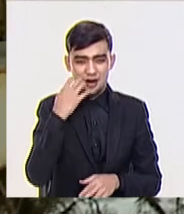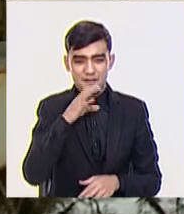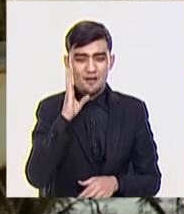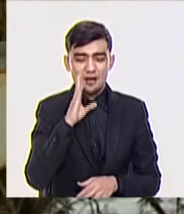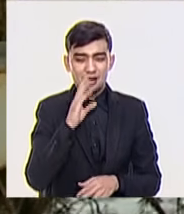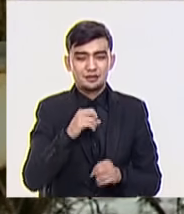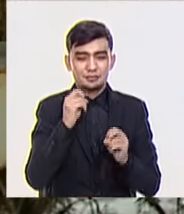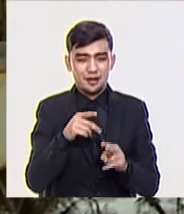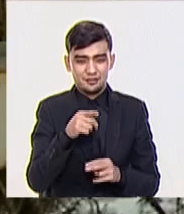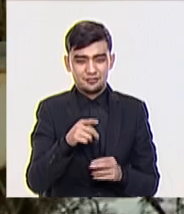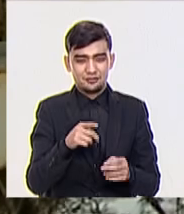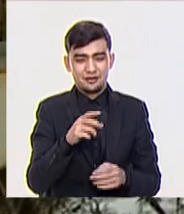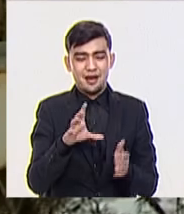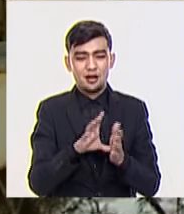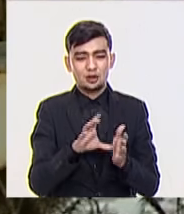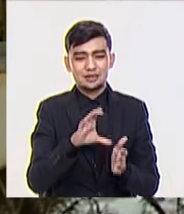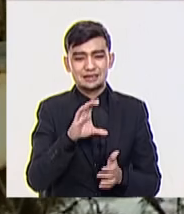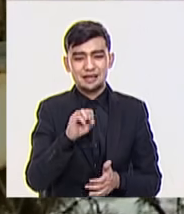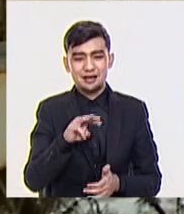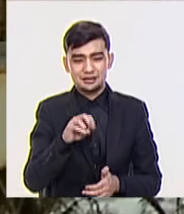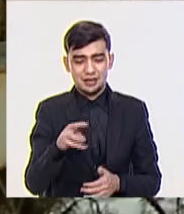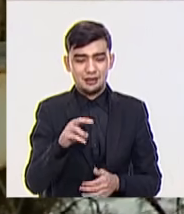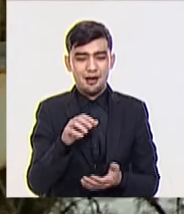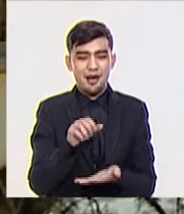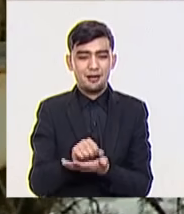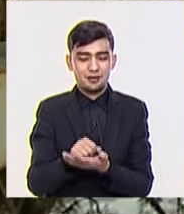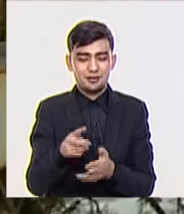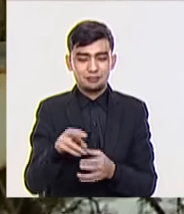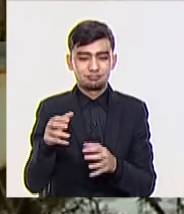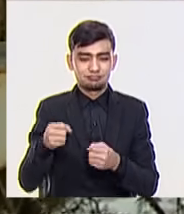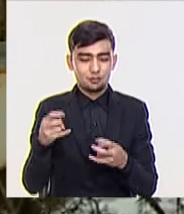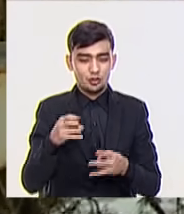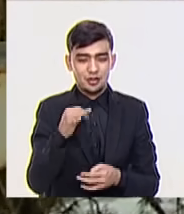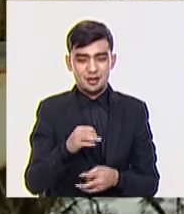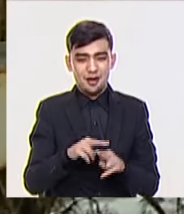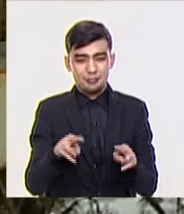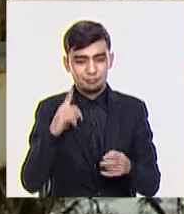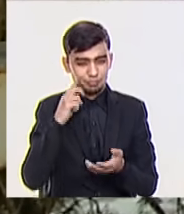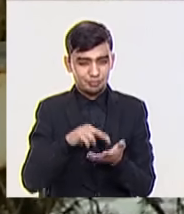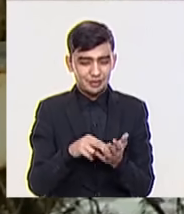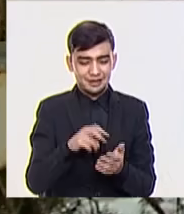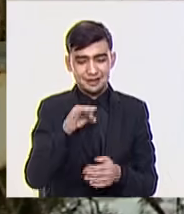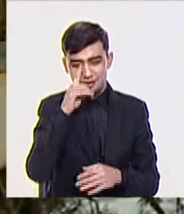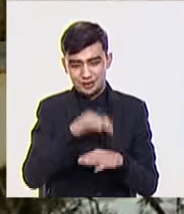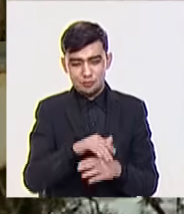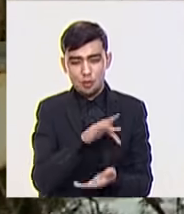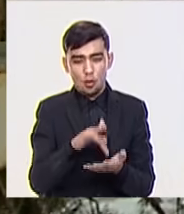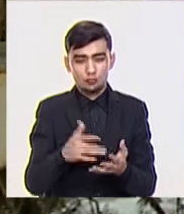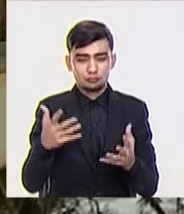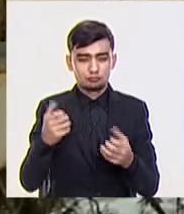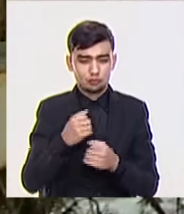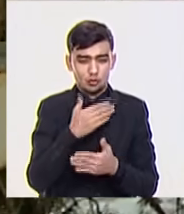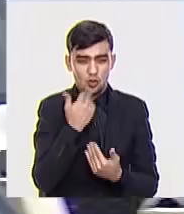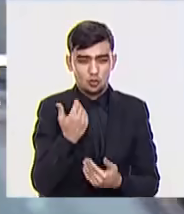кен орындарын осы электр станциясына жалғау қажет деп есептейді. Ал дәл осындай ұтымды жобаларды қалалық әкімдік қабылдамай, тек